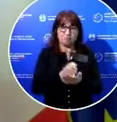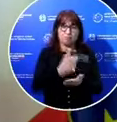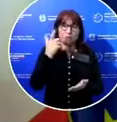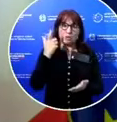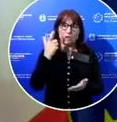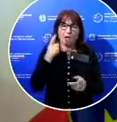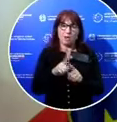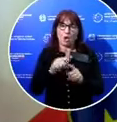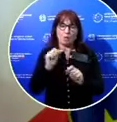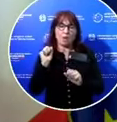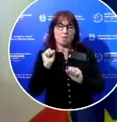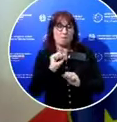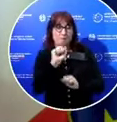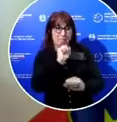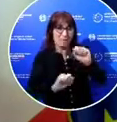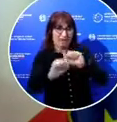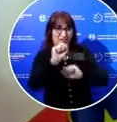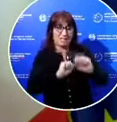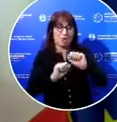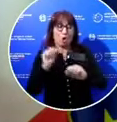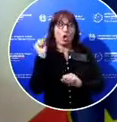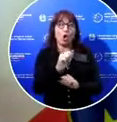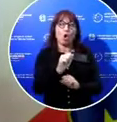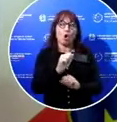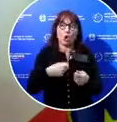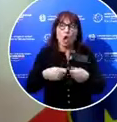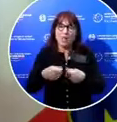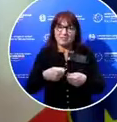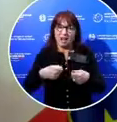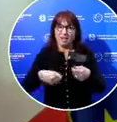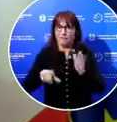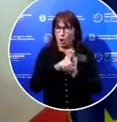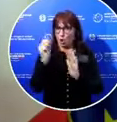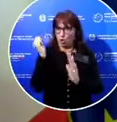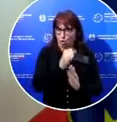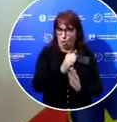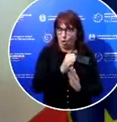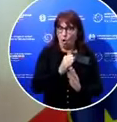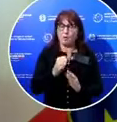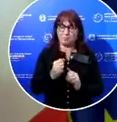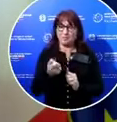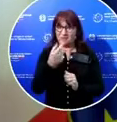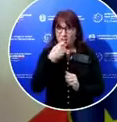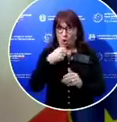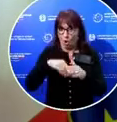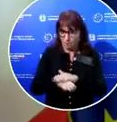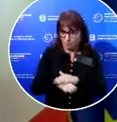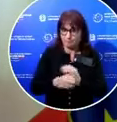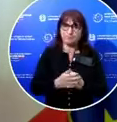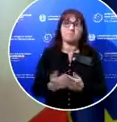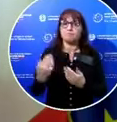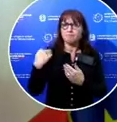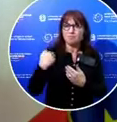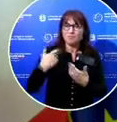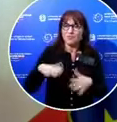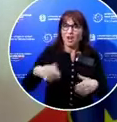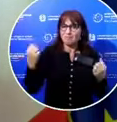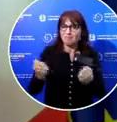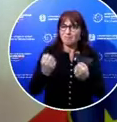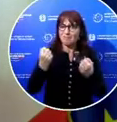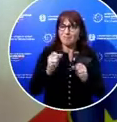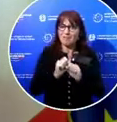nella prevenzione e nel contrasto ai traffici illeciti, incluso il narcotraffico. Abbiamo di recente promosso il lancio di un